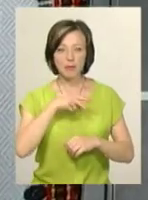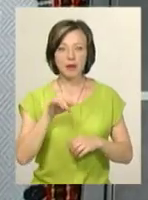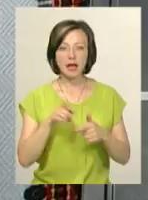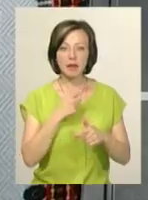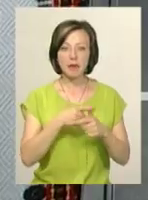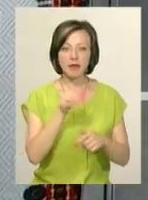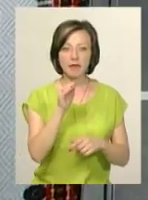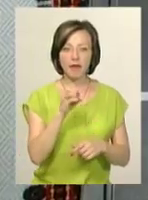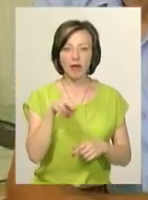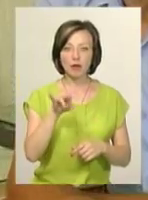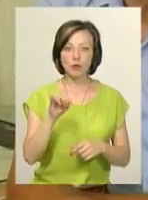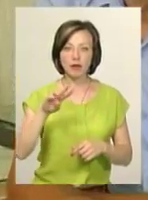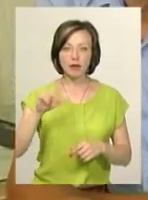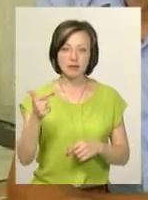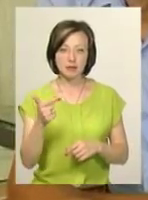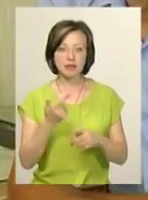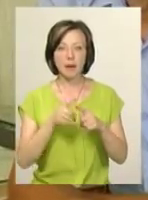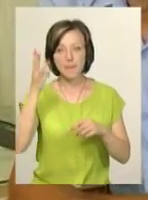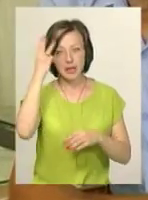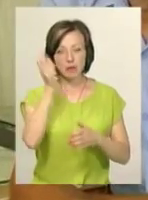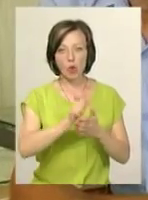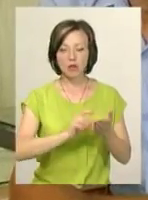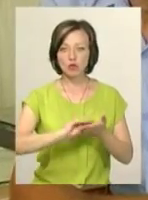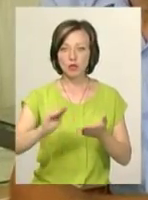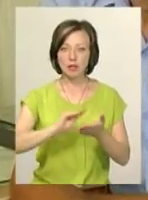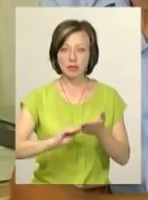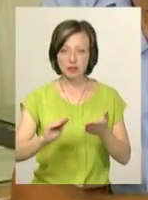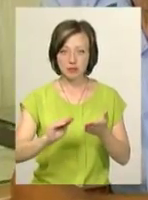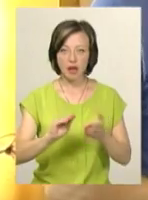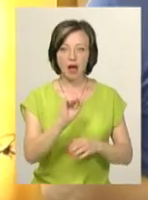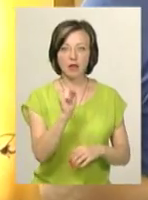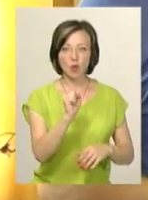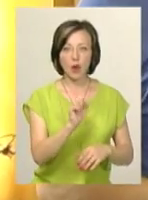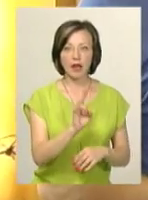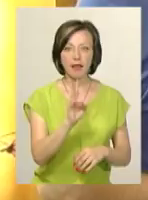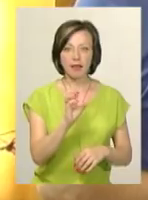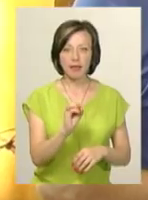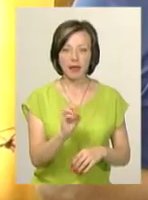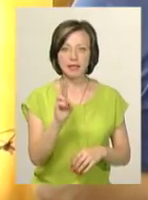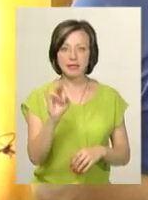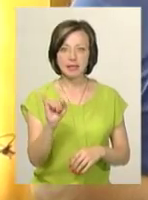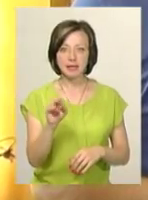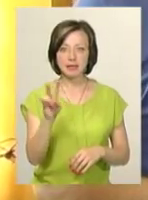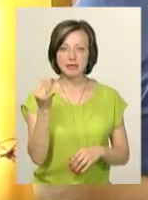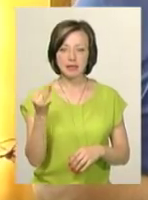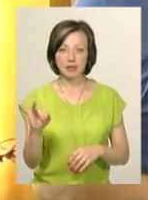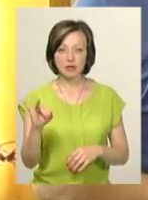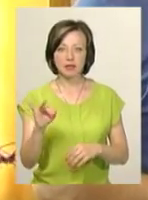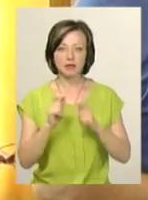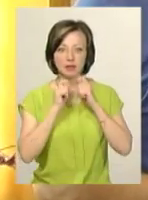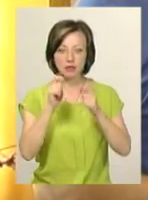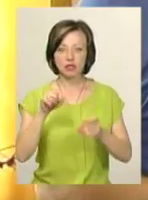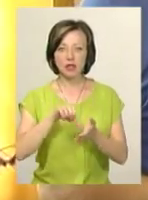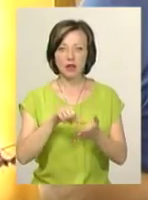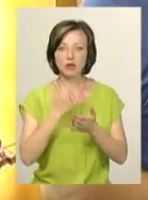Миколи Федунця. Цього року ним став хмельницький поет і журналіст Анатолій Ненцінський. Лінцівському Анатолію Йосиповичу, члену Національної